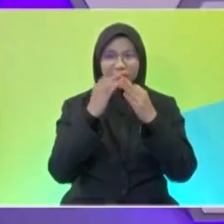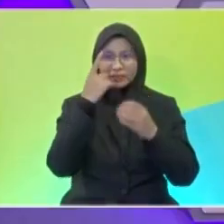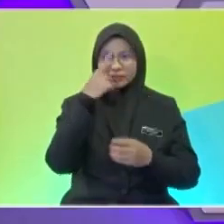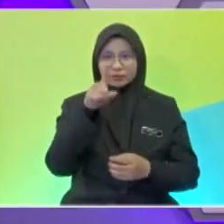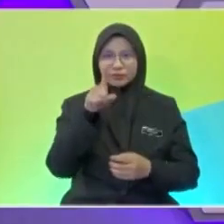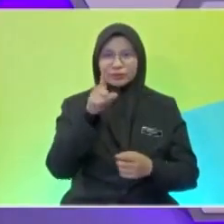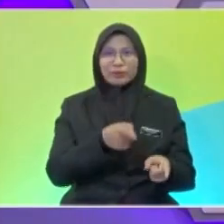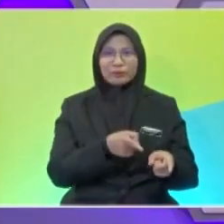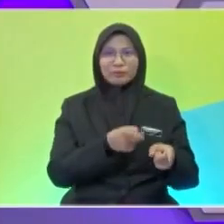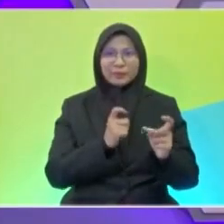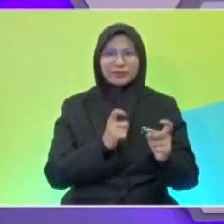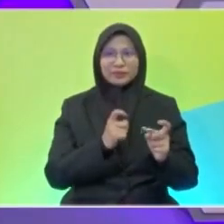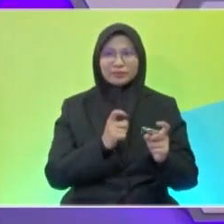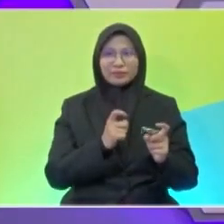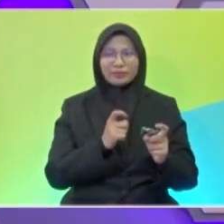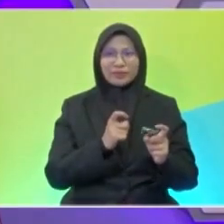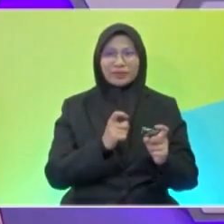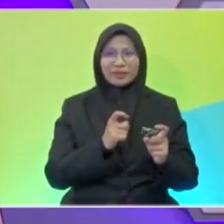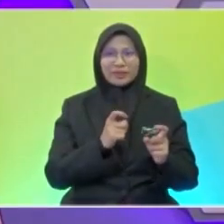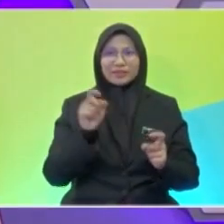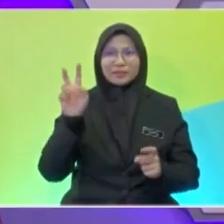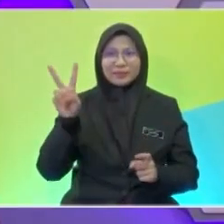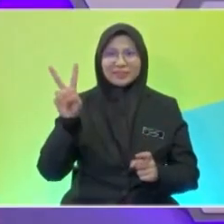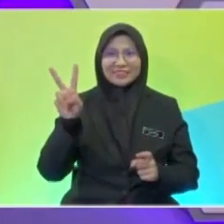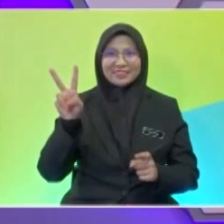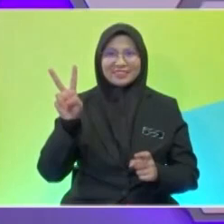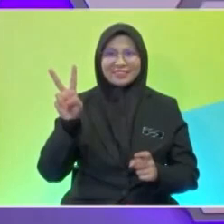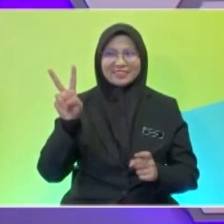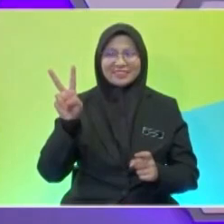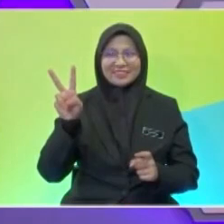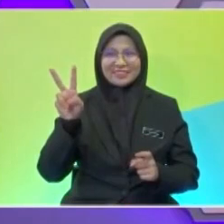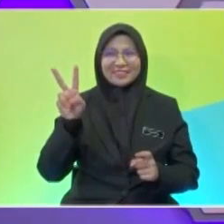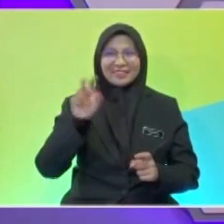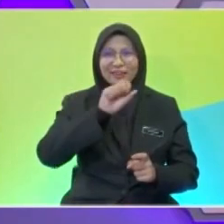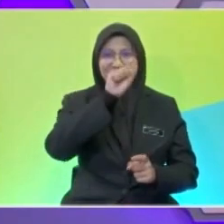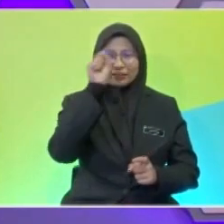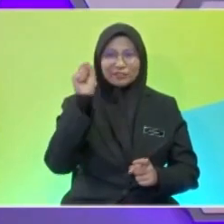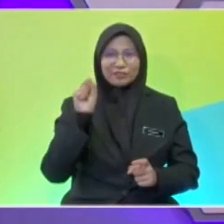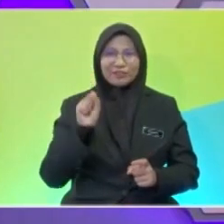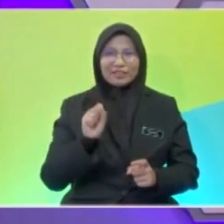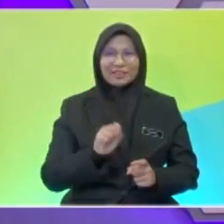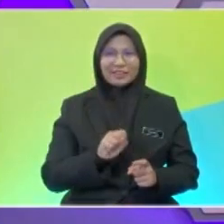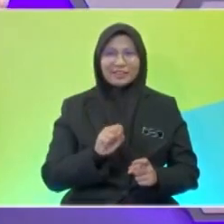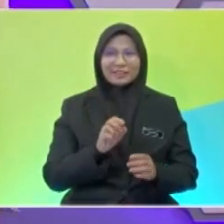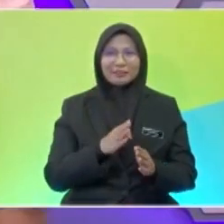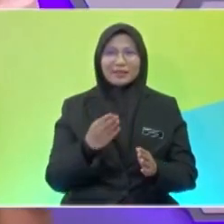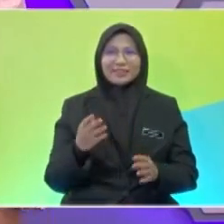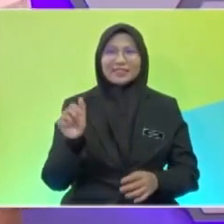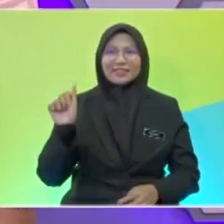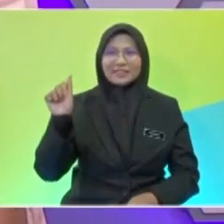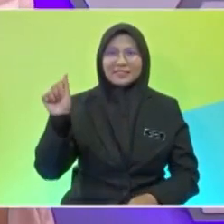untuk slot yang kedua ini untuk kita fokuskan pada soal dan soal dan yang berkaitan dengan bagian ini Ya